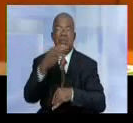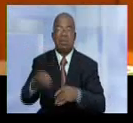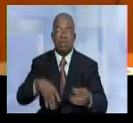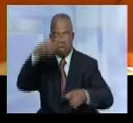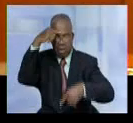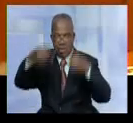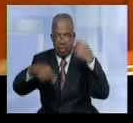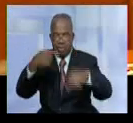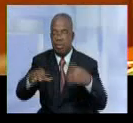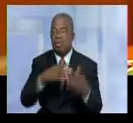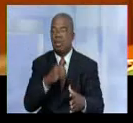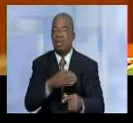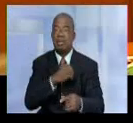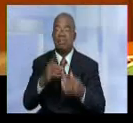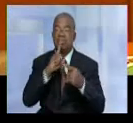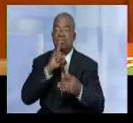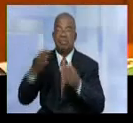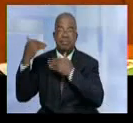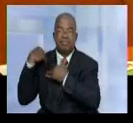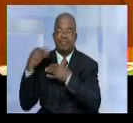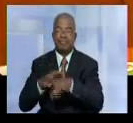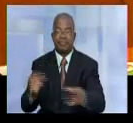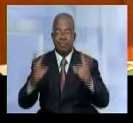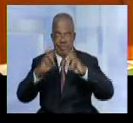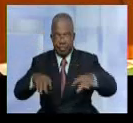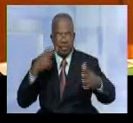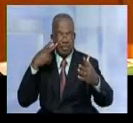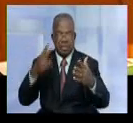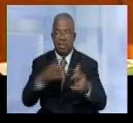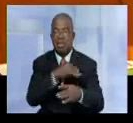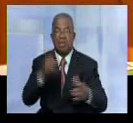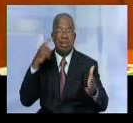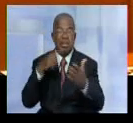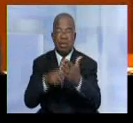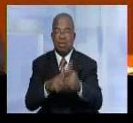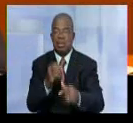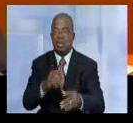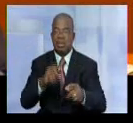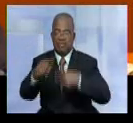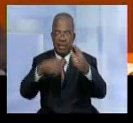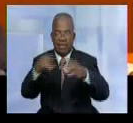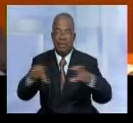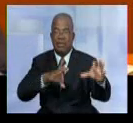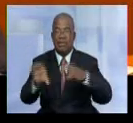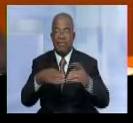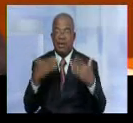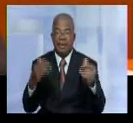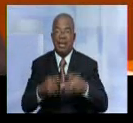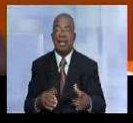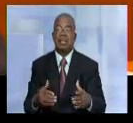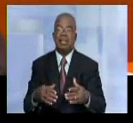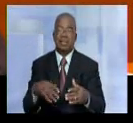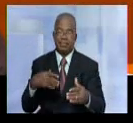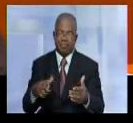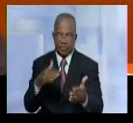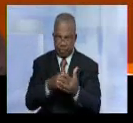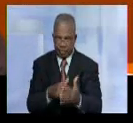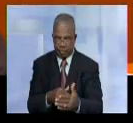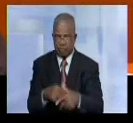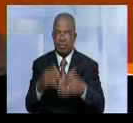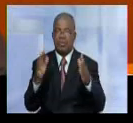quant à lui, a été chargé d'examiner, et il le fera tout à l'heure, d'examiner à nouveau d'autres